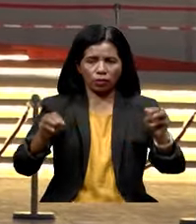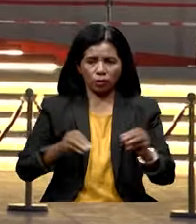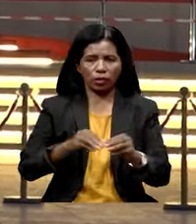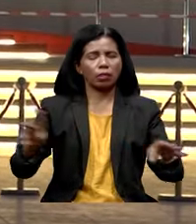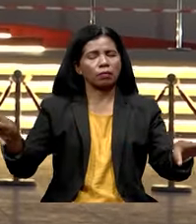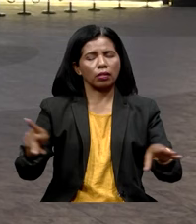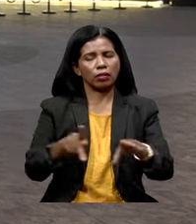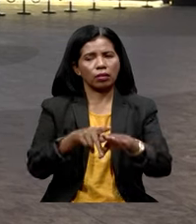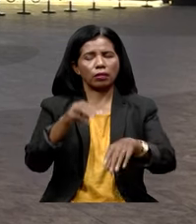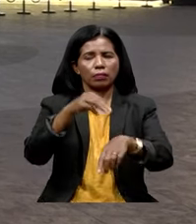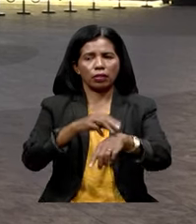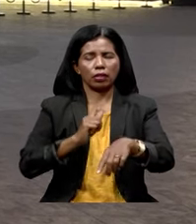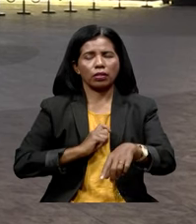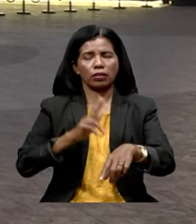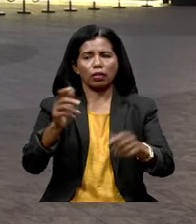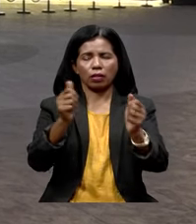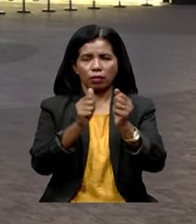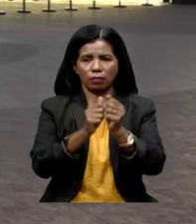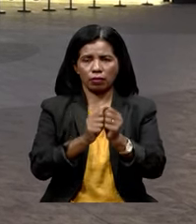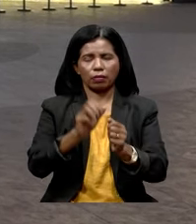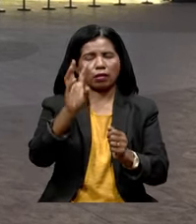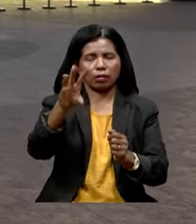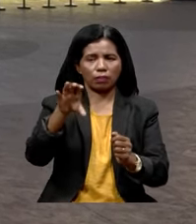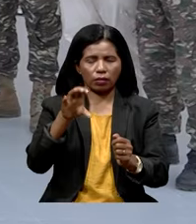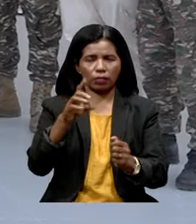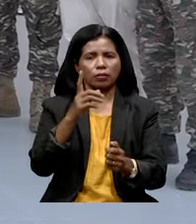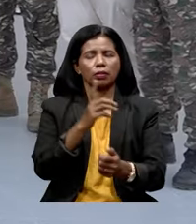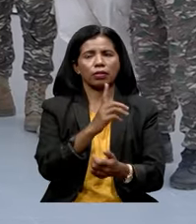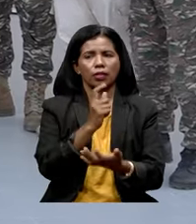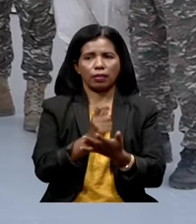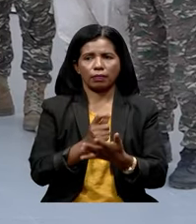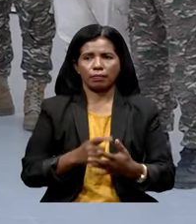participa misa ya Tasi-Tolu, hamutuk rihunatus nen resin. Equipa cobertura, GMN.